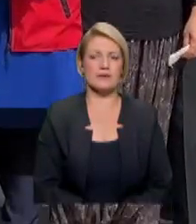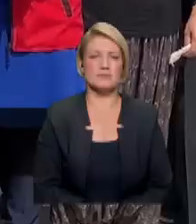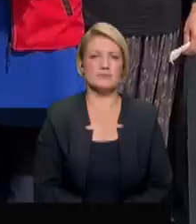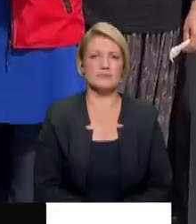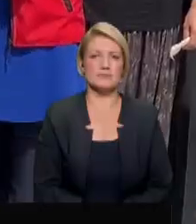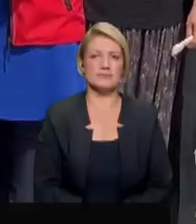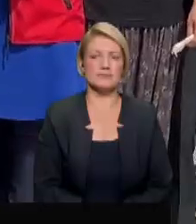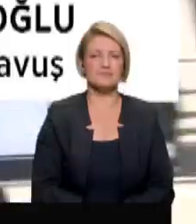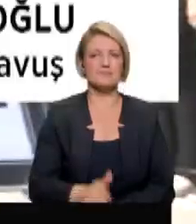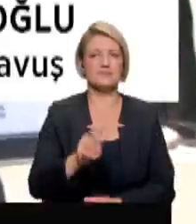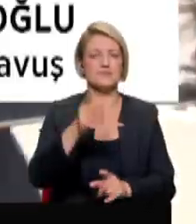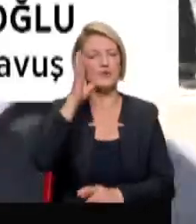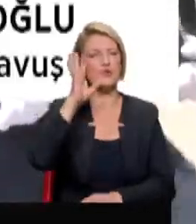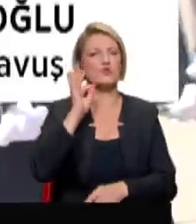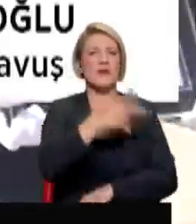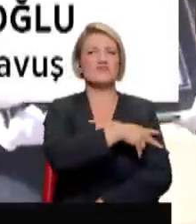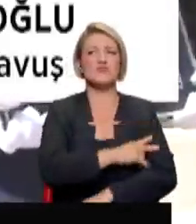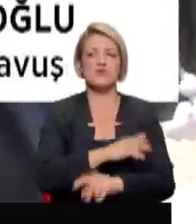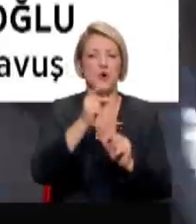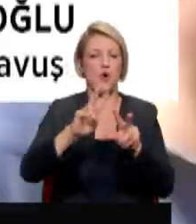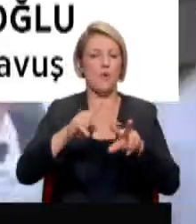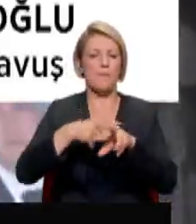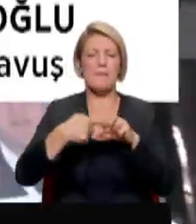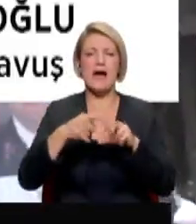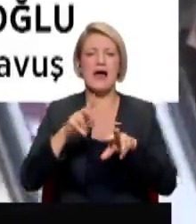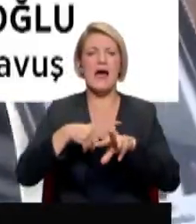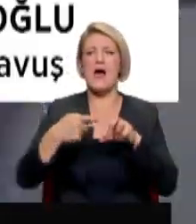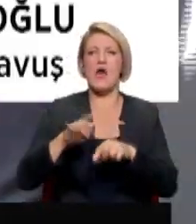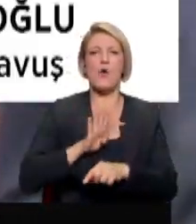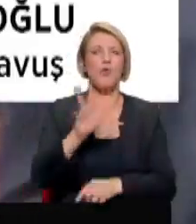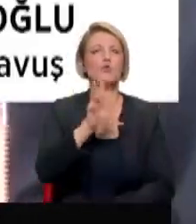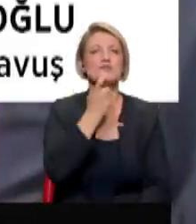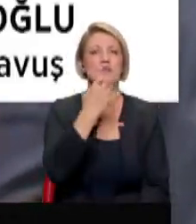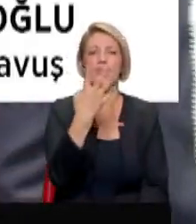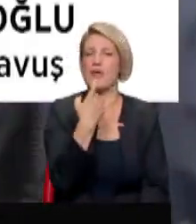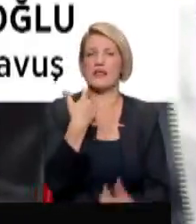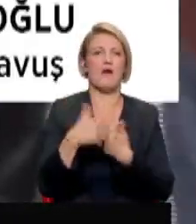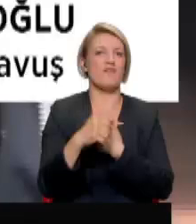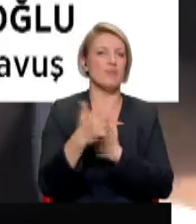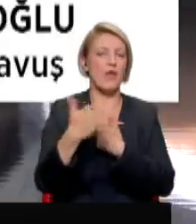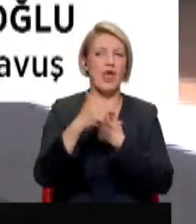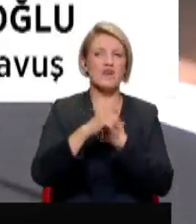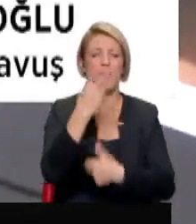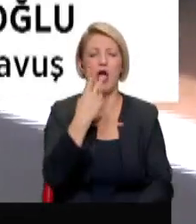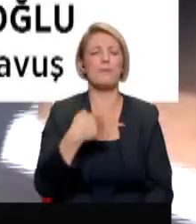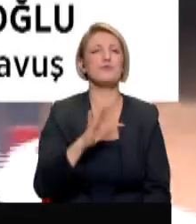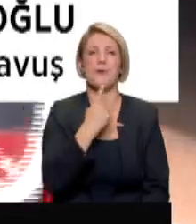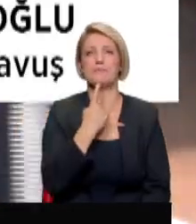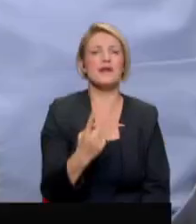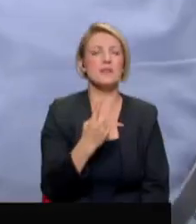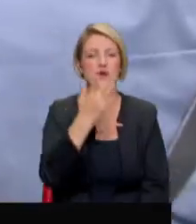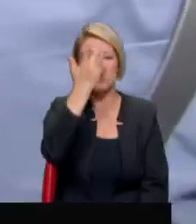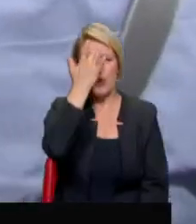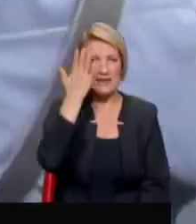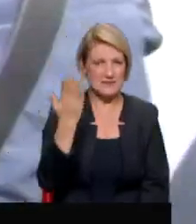Oğ Jandarma Uzman Çavuş Ömer Eroğlu da 30 yaşındaydı 4 yıllık evliydi eşi Ağlamayacağım dedi Şehit